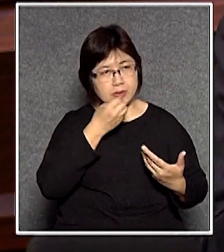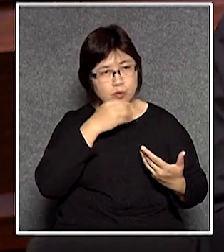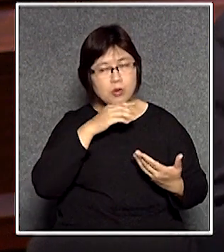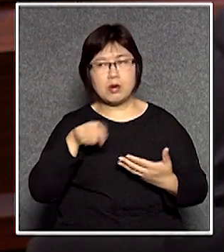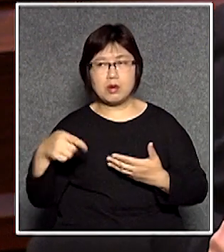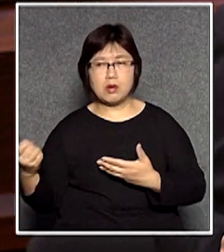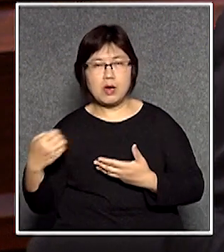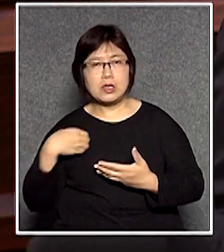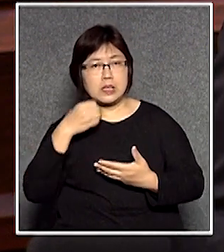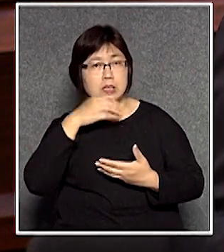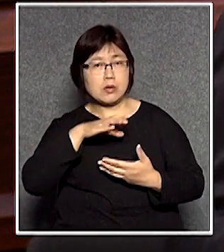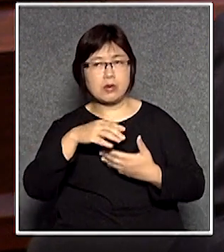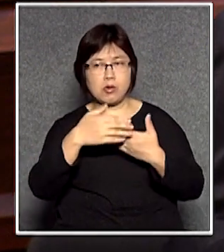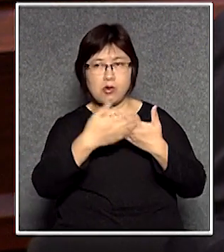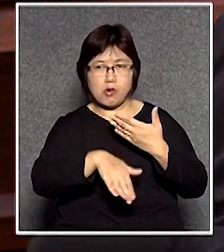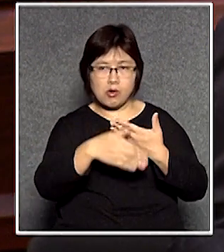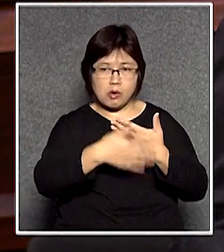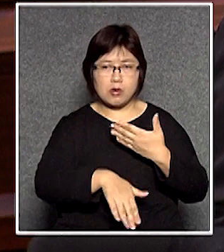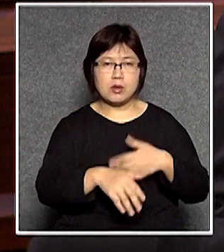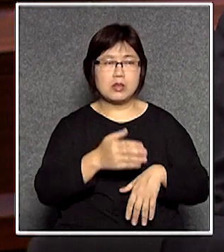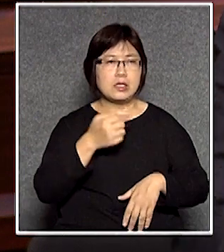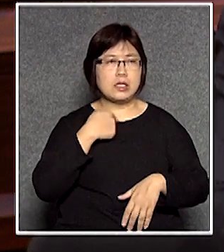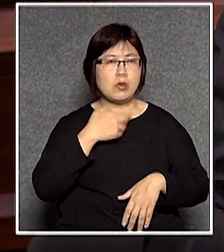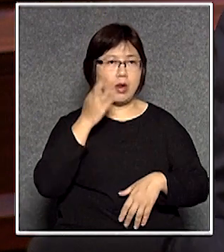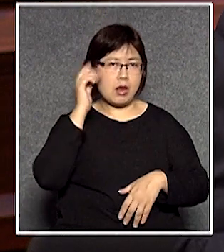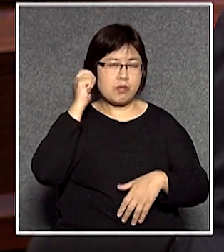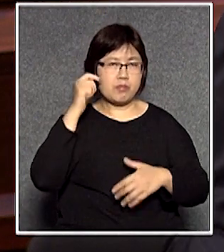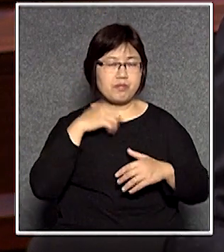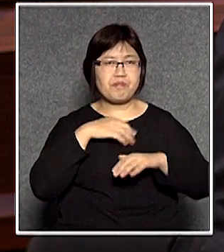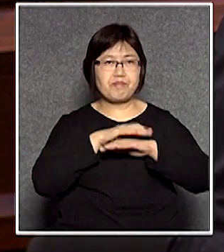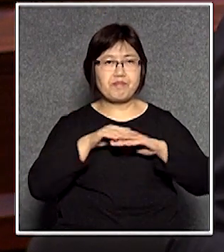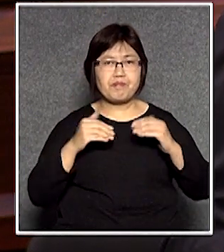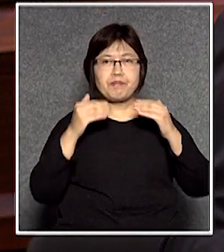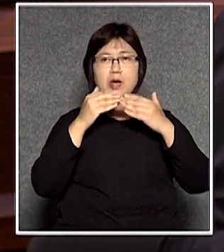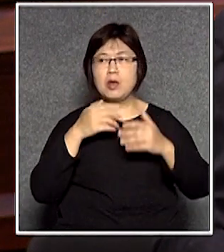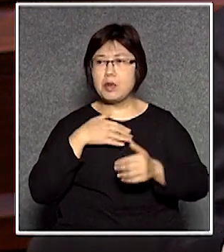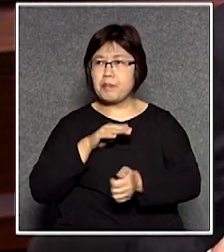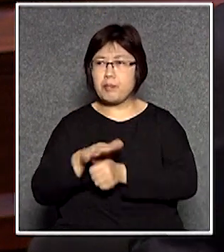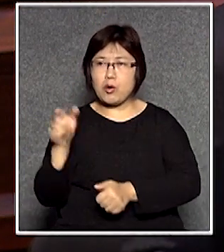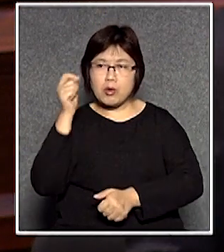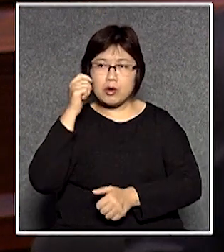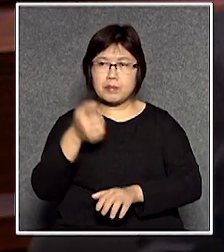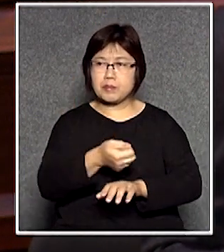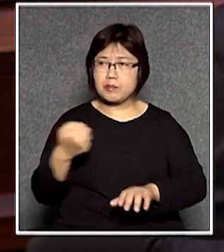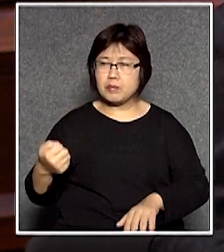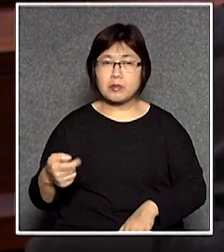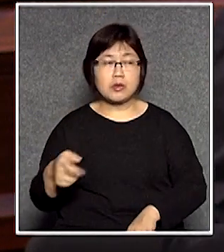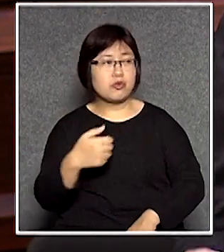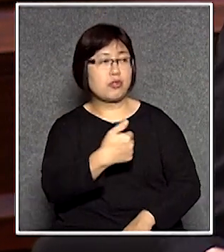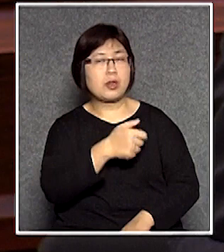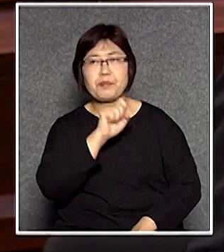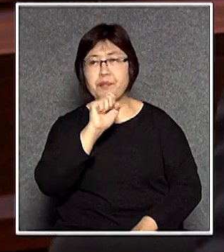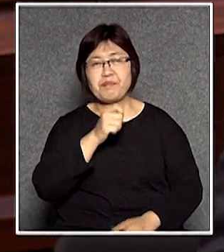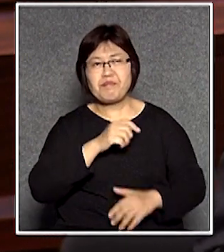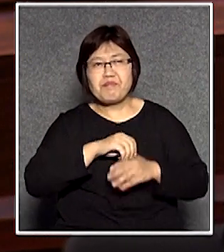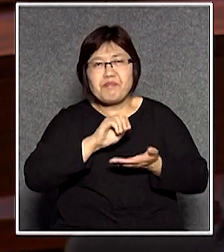有時喺某啲外國嘅地方好強調男女平等嘅時候，有時你幫女士開車門或者開門咧，佢都未必會多謝你嘅嚇。咁啊，各處